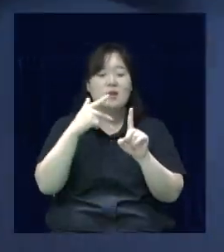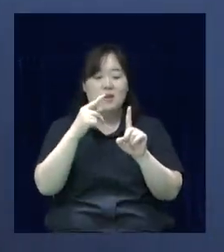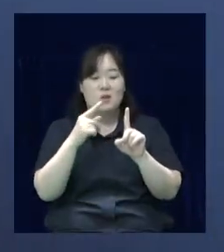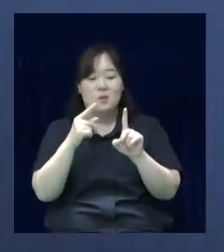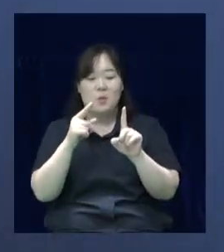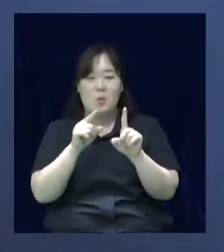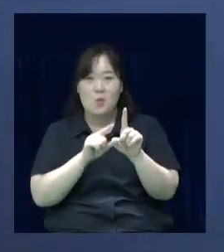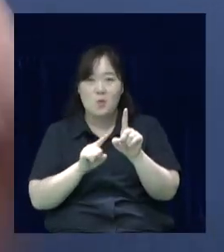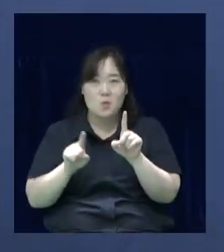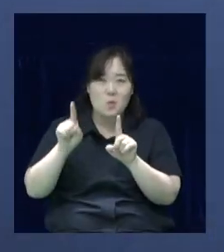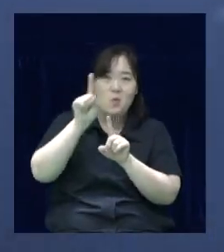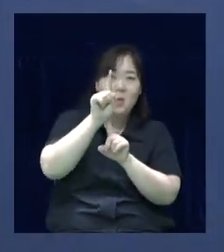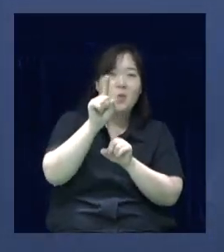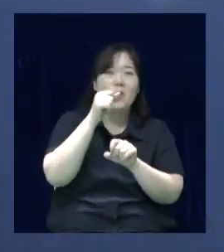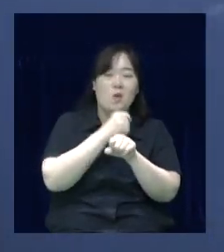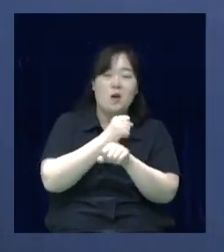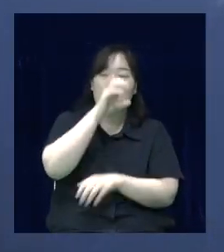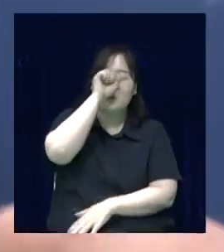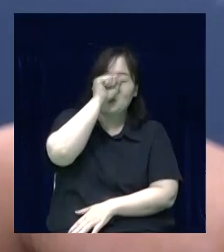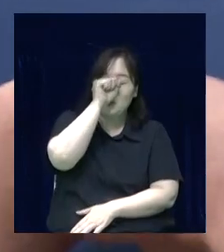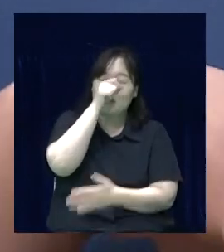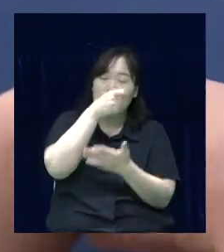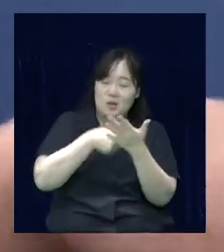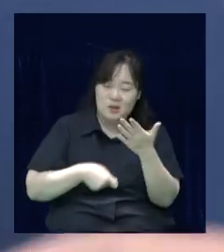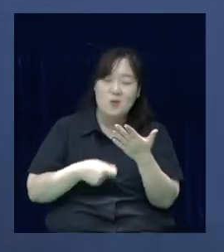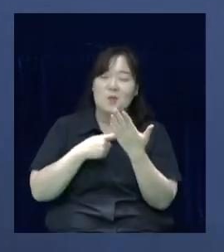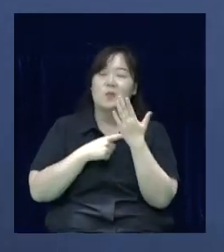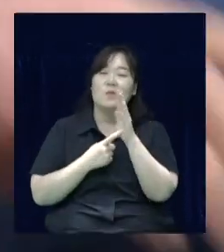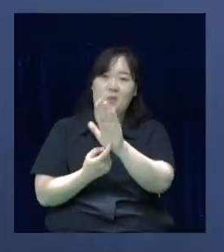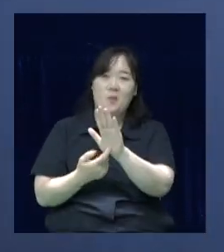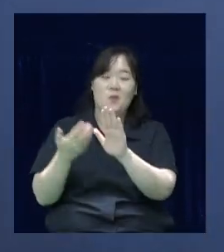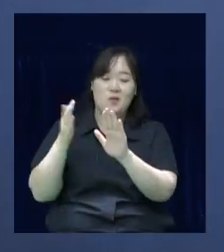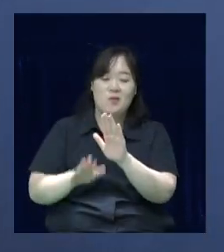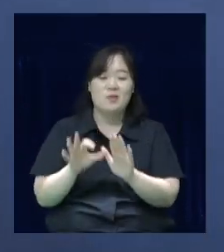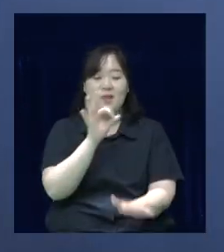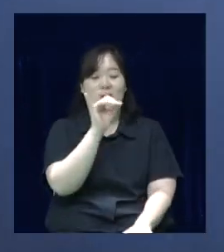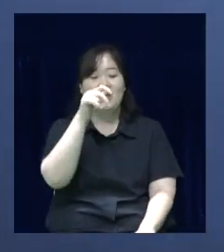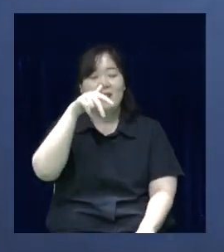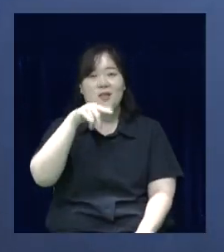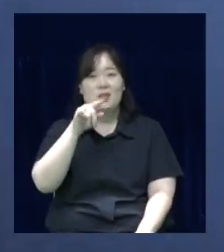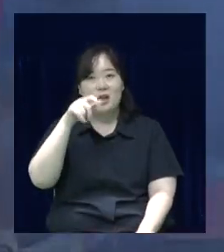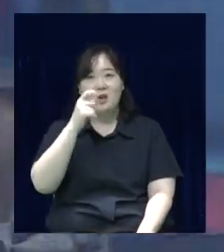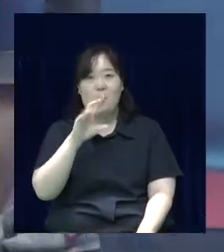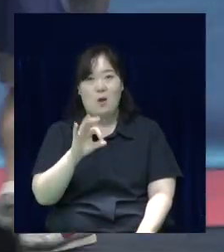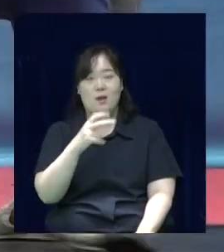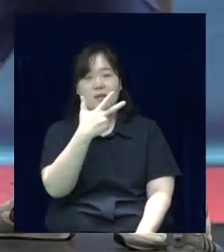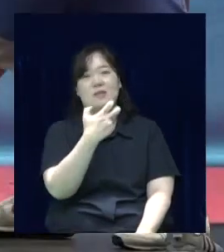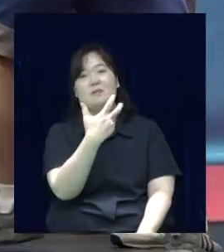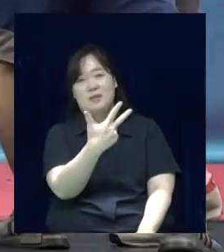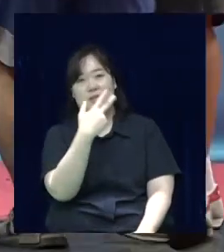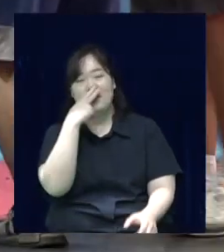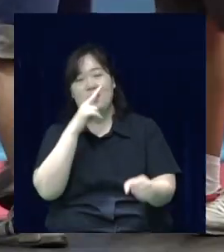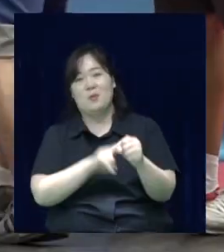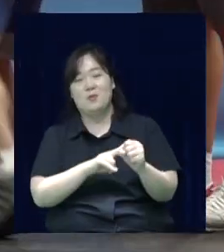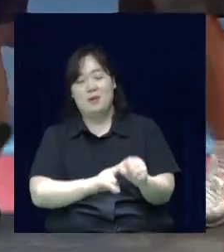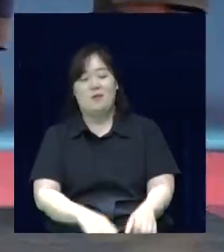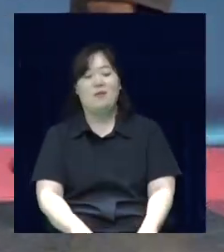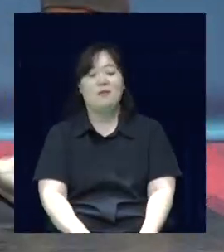예. 이제 좋은 기록을 보여주고 있는데 이에 질세라 이재관도 예. 77kg을 예. 선택했습니다.